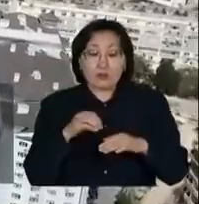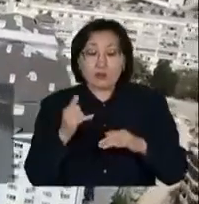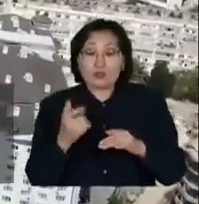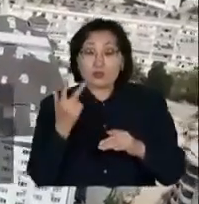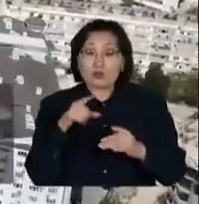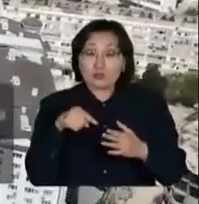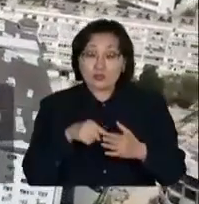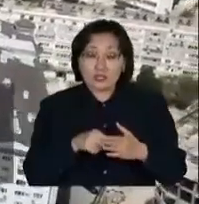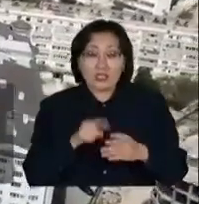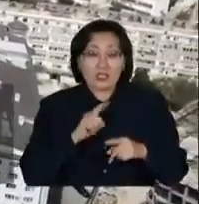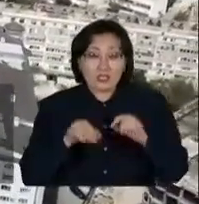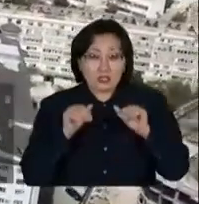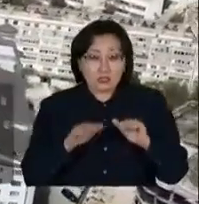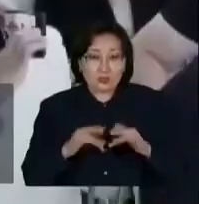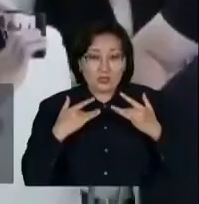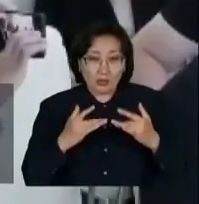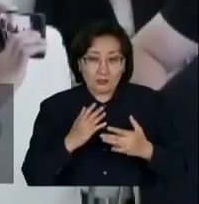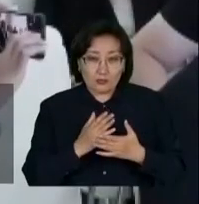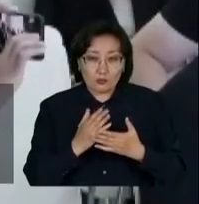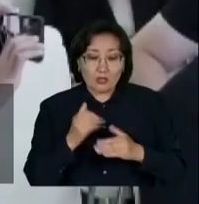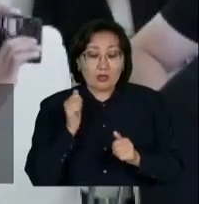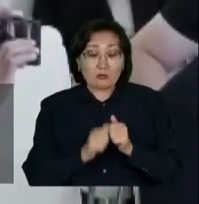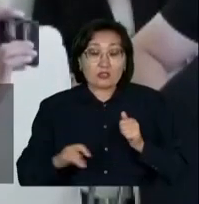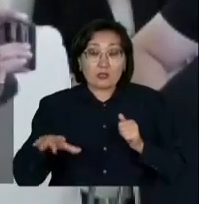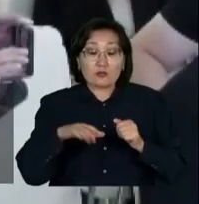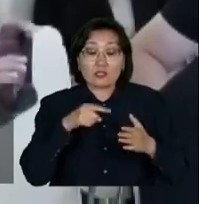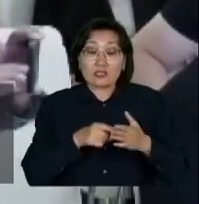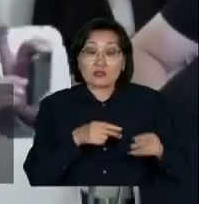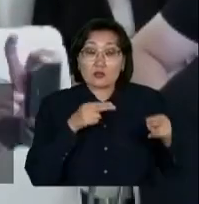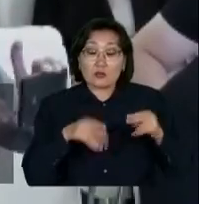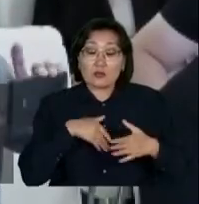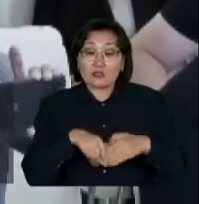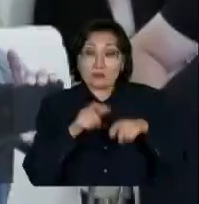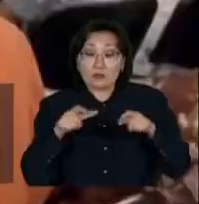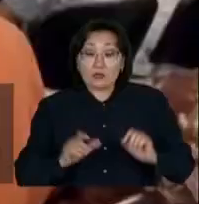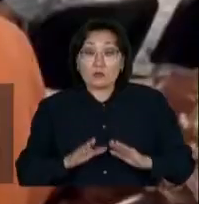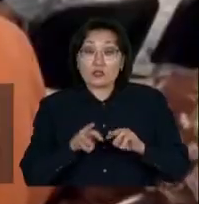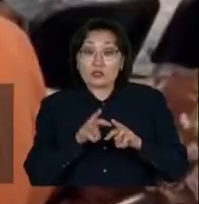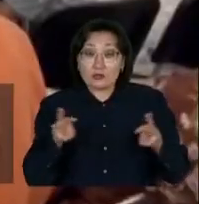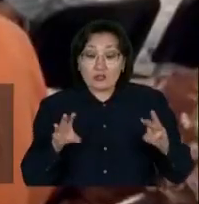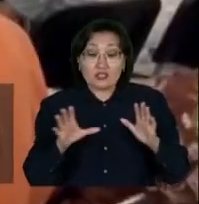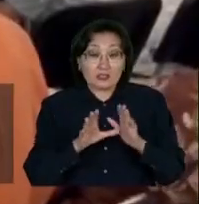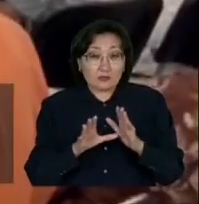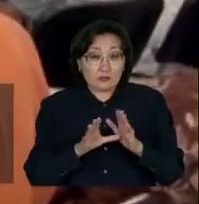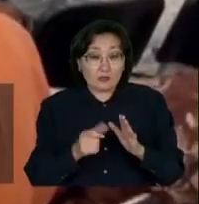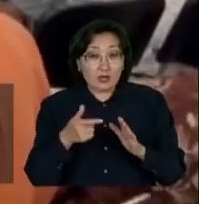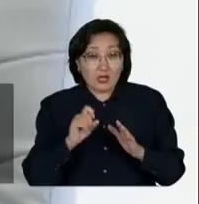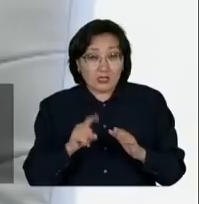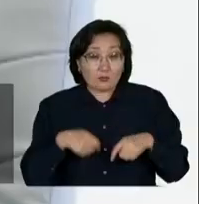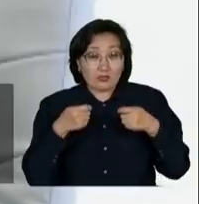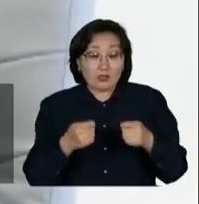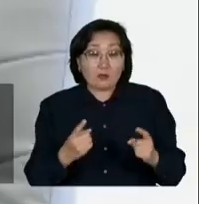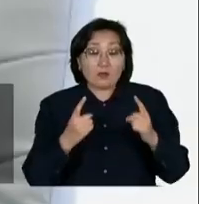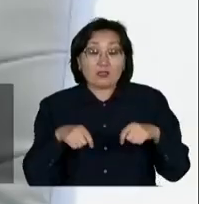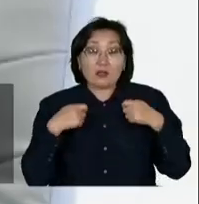үш мәселені тез шешуді талап етіп отыр. Әр аудан мен қаладан келген белсенділер вице-министрге электр энергиясы мен газ беретін алып